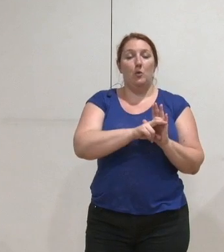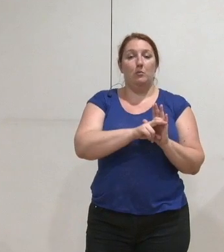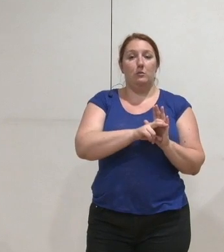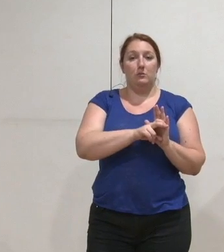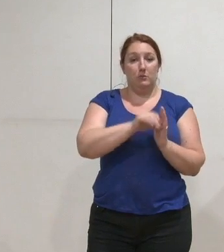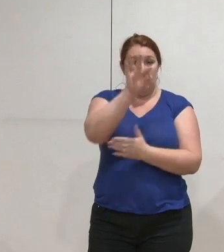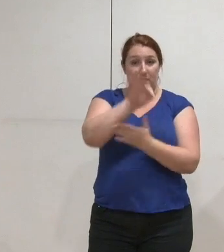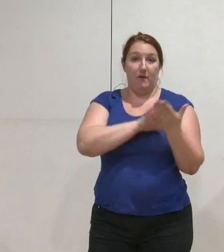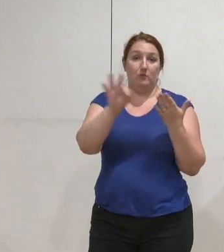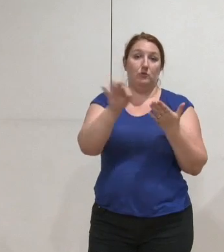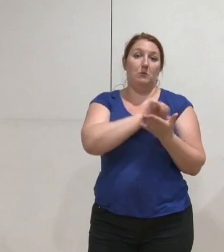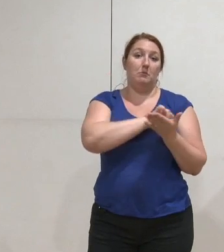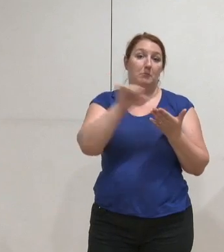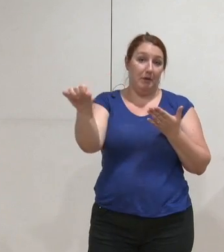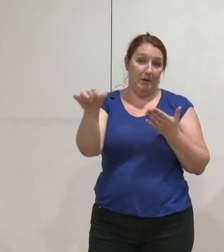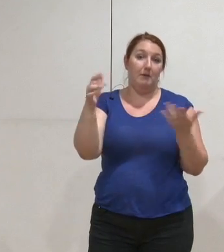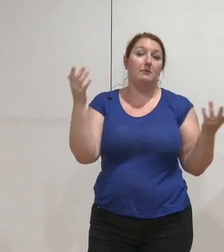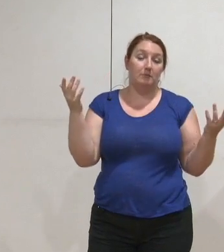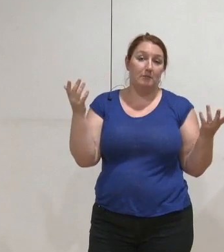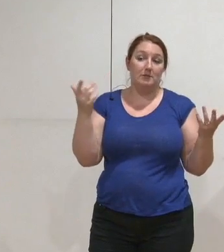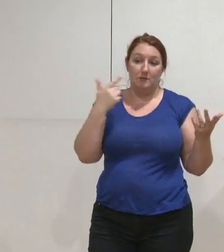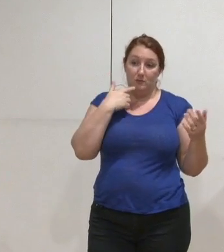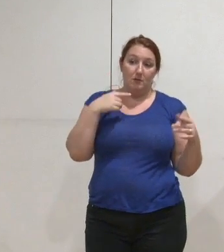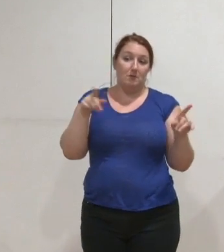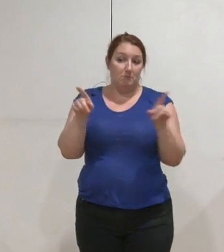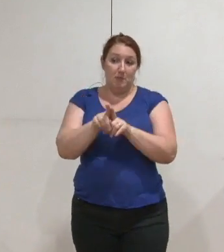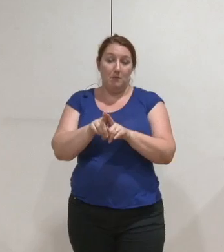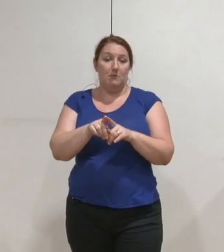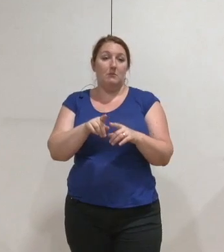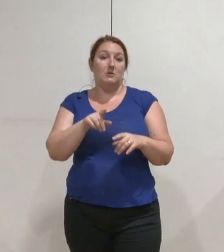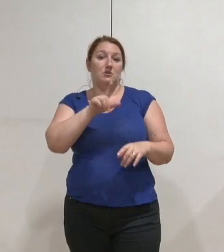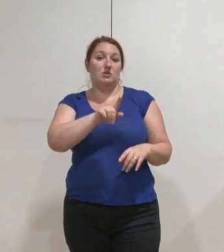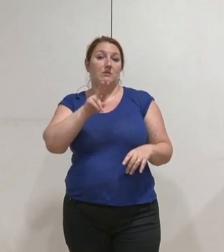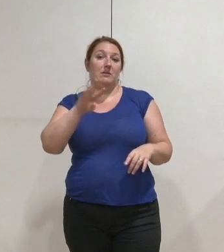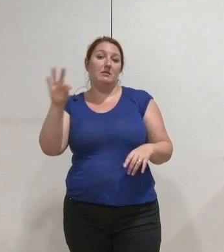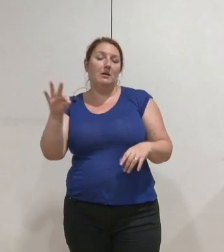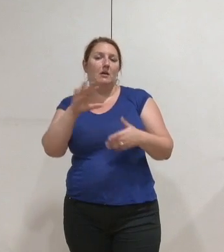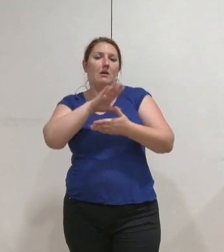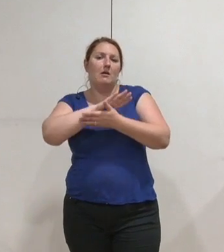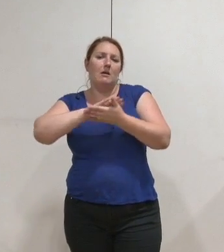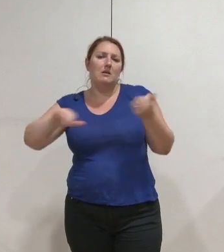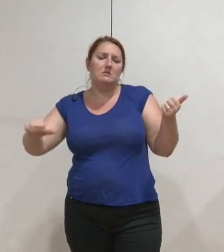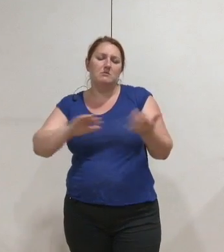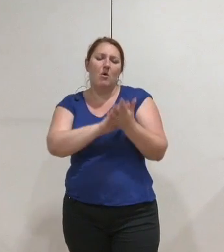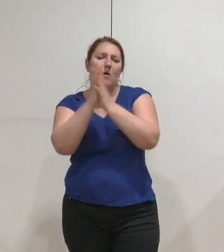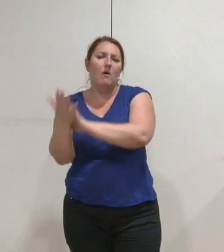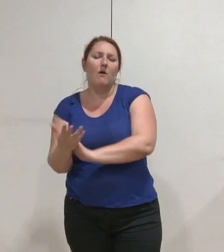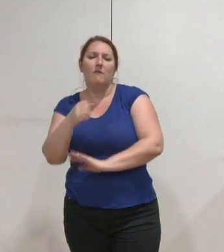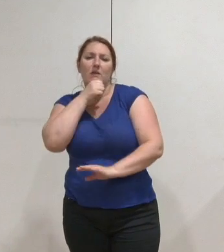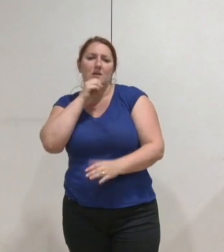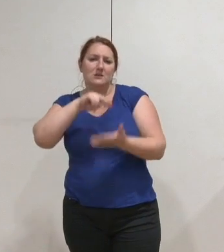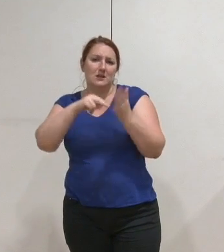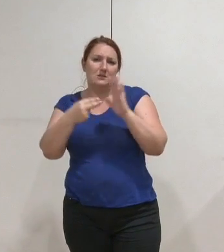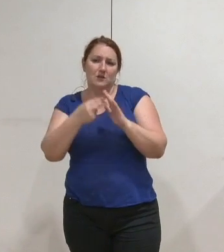facturer et donc sera facturé également de ce glissement vieillesse technicité donc ça ne porte sur 150 soit